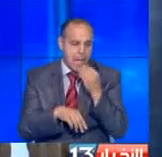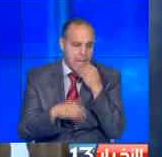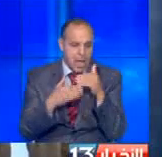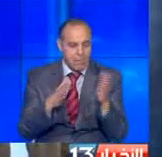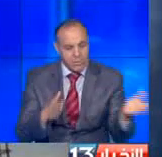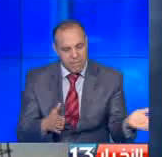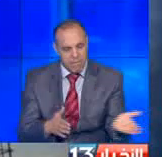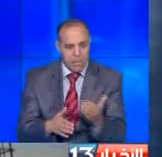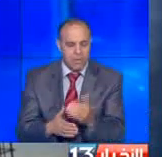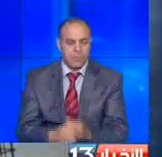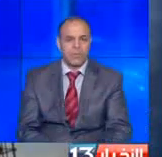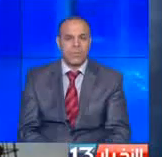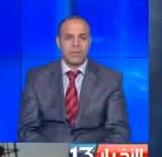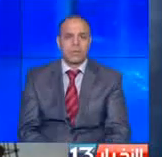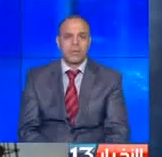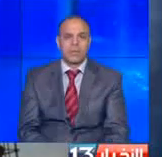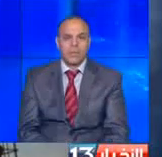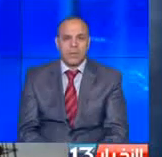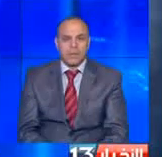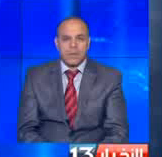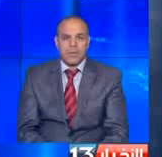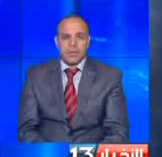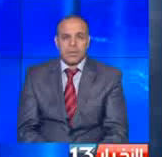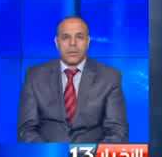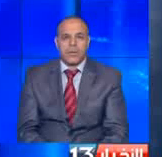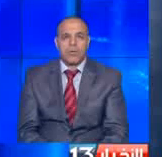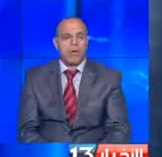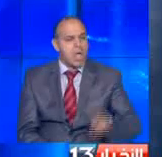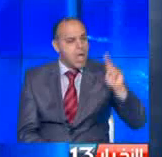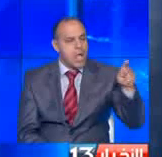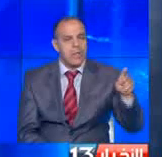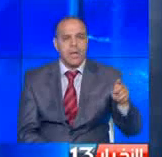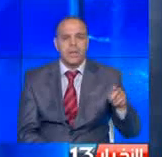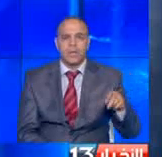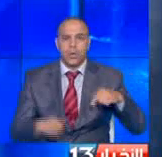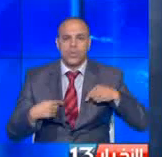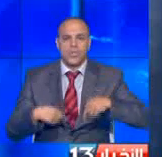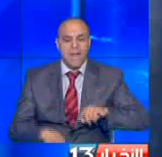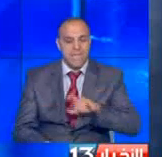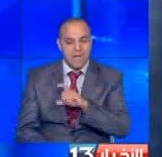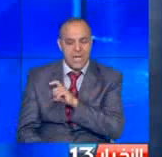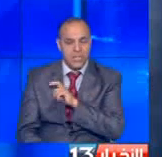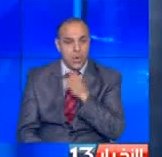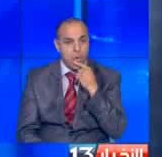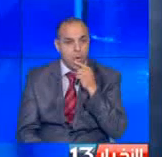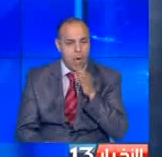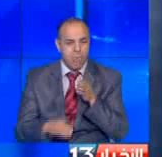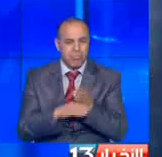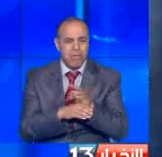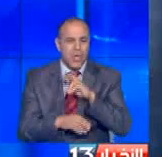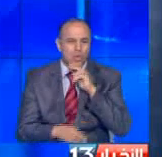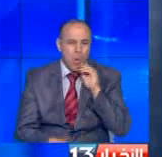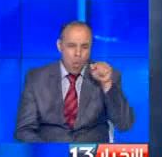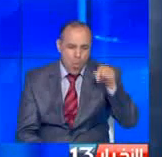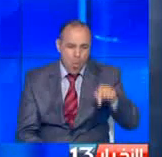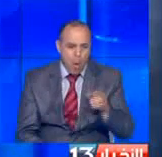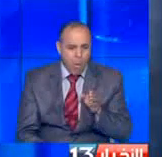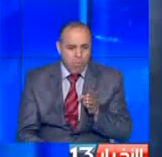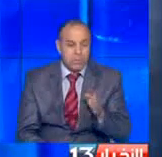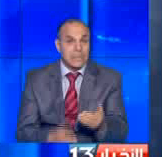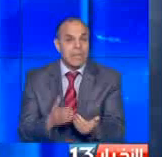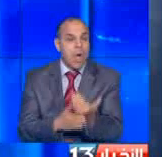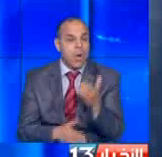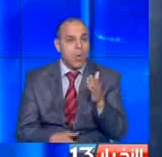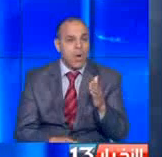للشاحنات نقلها ادانت الحكومه الفلسطينيه اقتحام قوات الاحتلال الاسرائيلي فجر